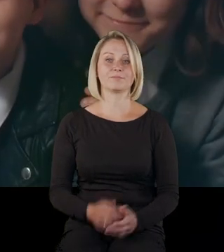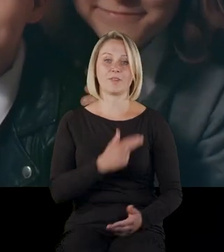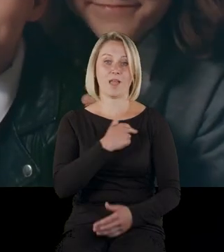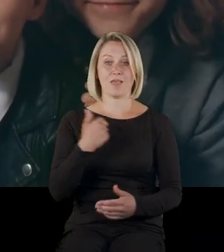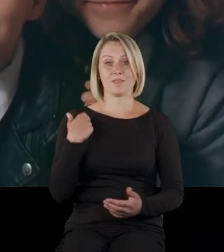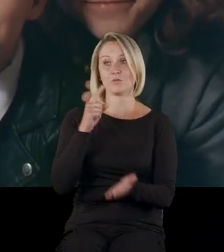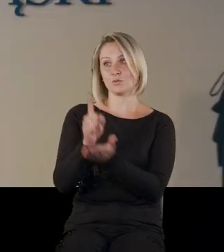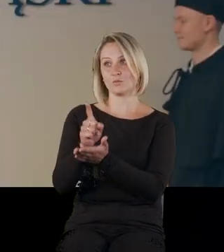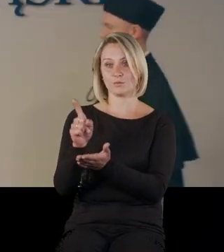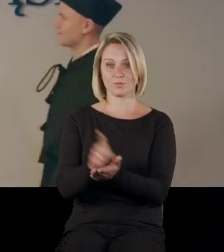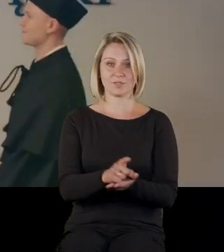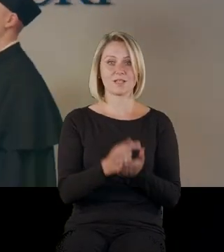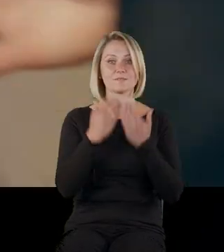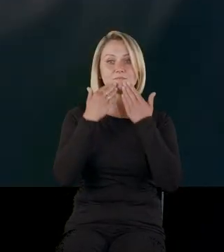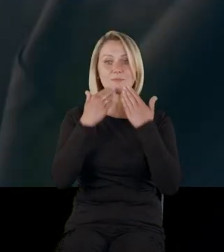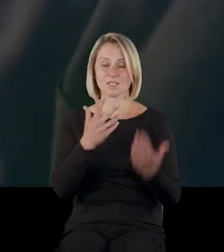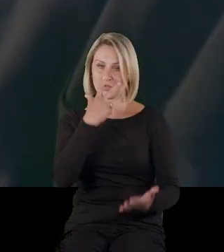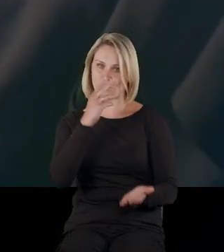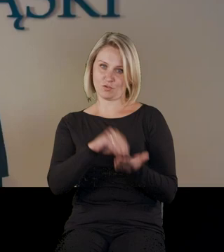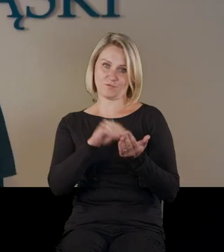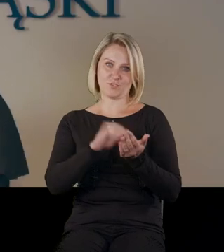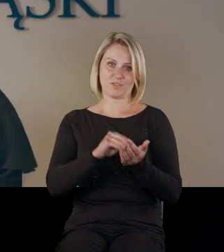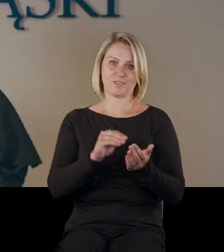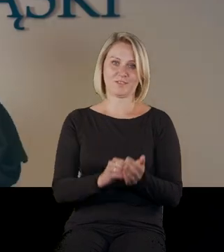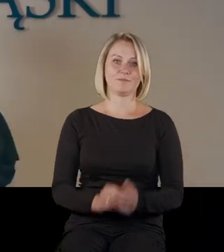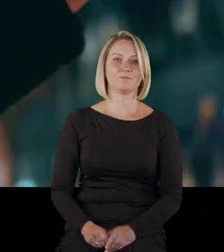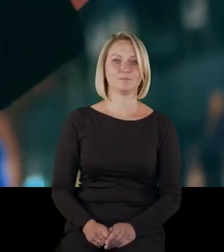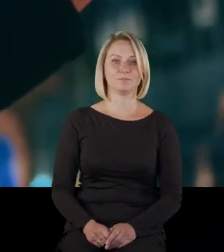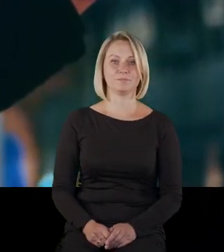Nasze sukcesy osiągamy dzięki doświadczeniu.